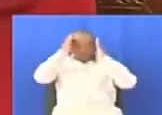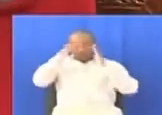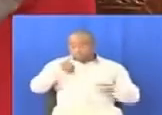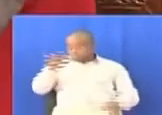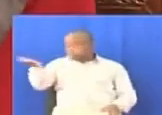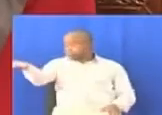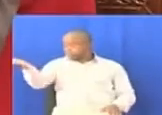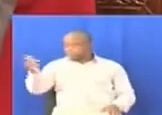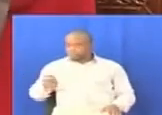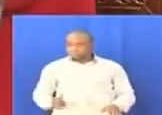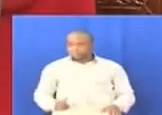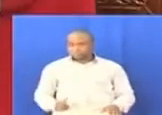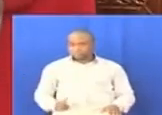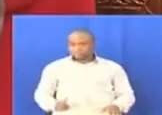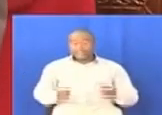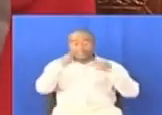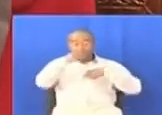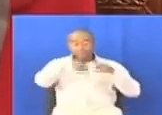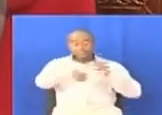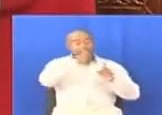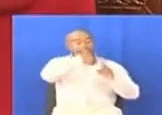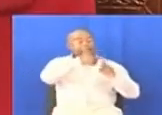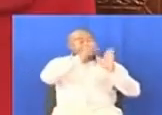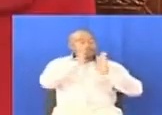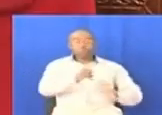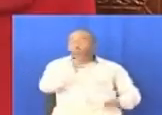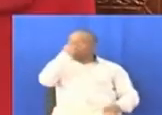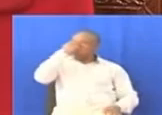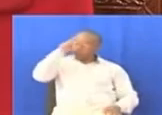Leo nilikuwa kanisa kuu Katoliki Dodoma.